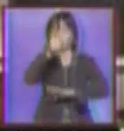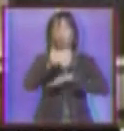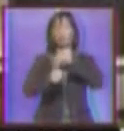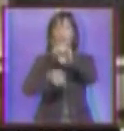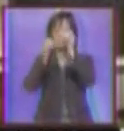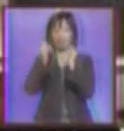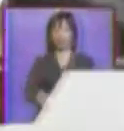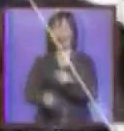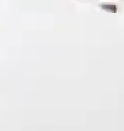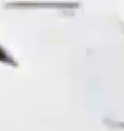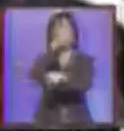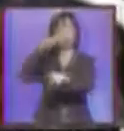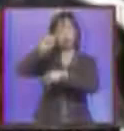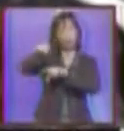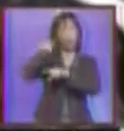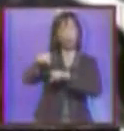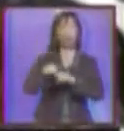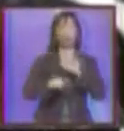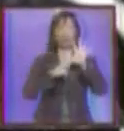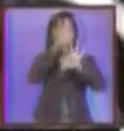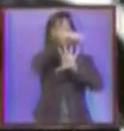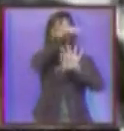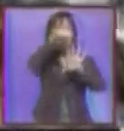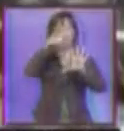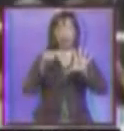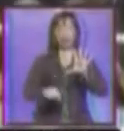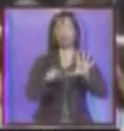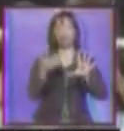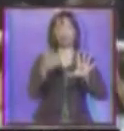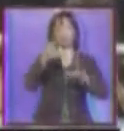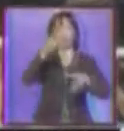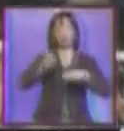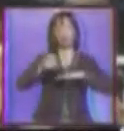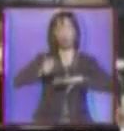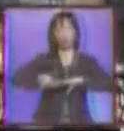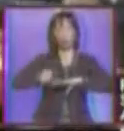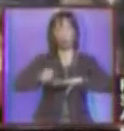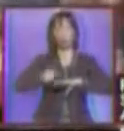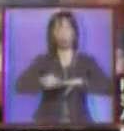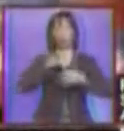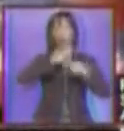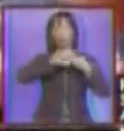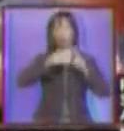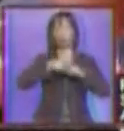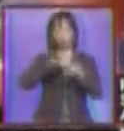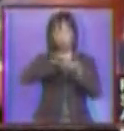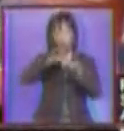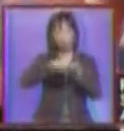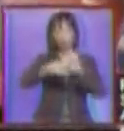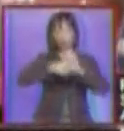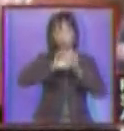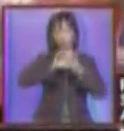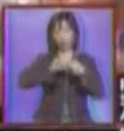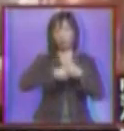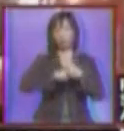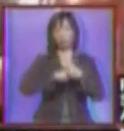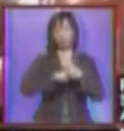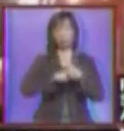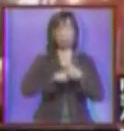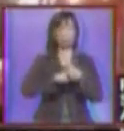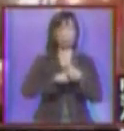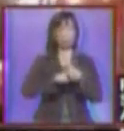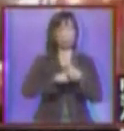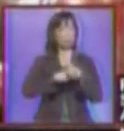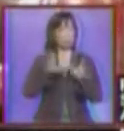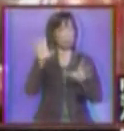kamao. Sa score ng 5 judge mula sa World Boxing Organization na nag-review sa kontrobersyal na laban,